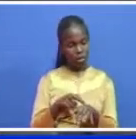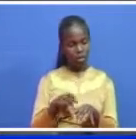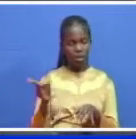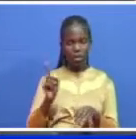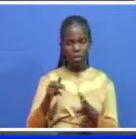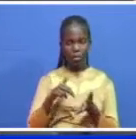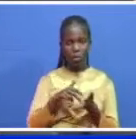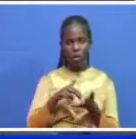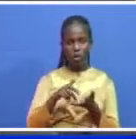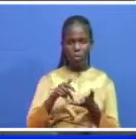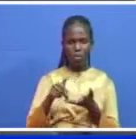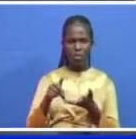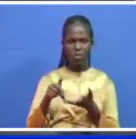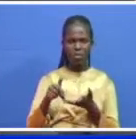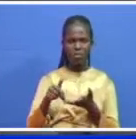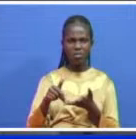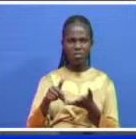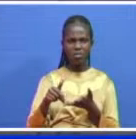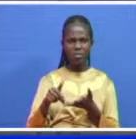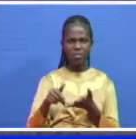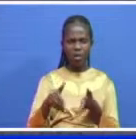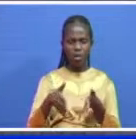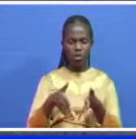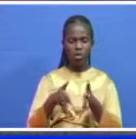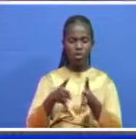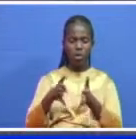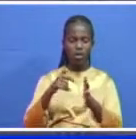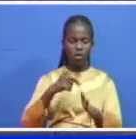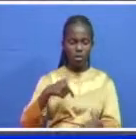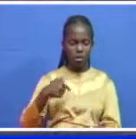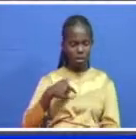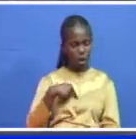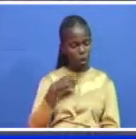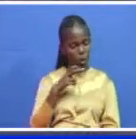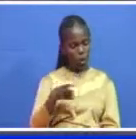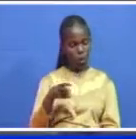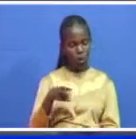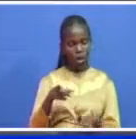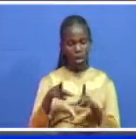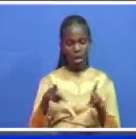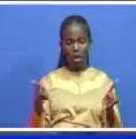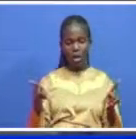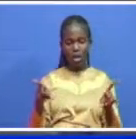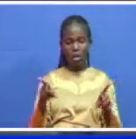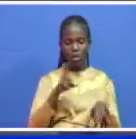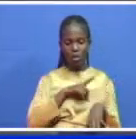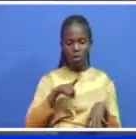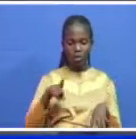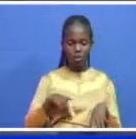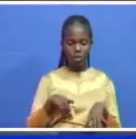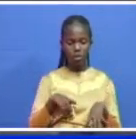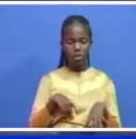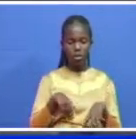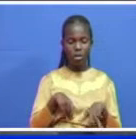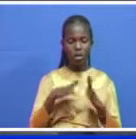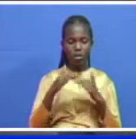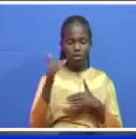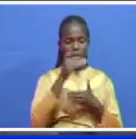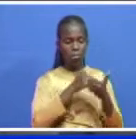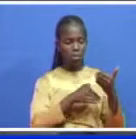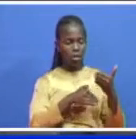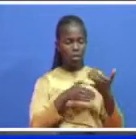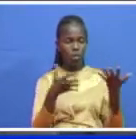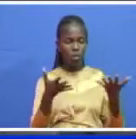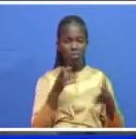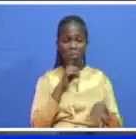Nairobi, angalia mabarabara zetu, mahali landlords wamejenga manyumba asijakuwa kamilifu. Ukiangalia